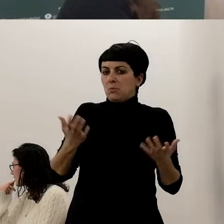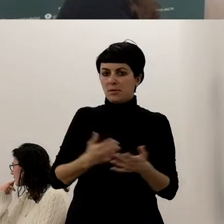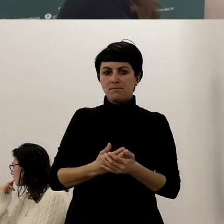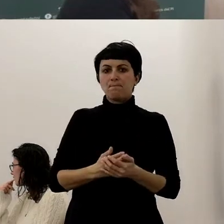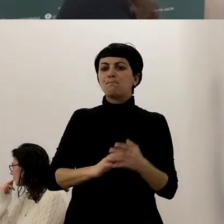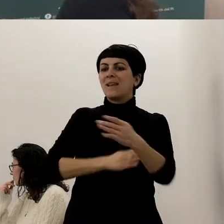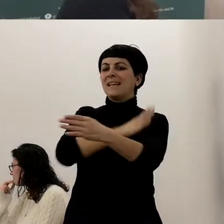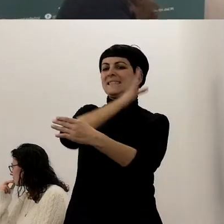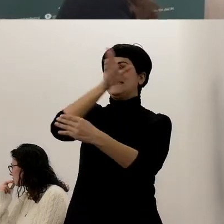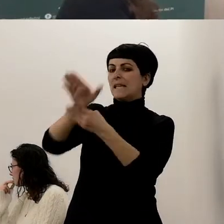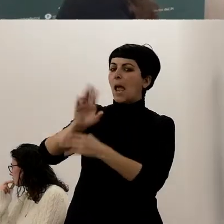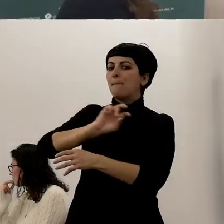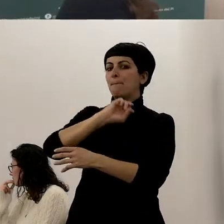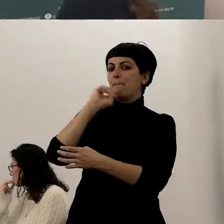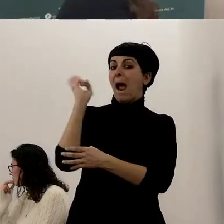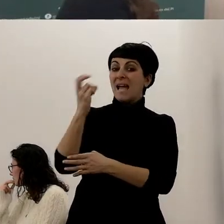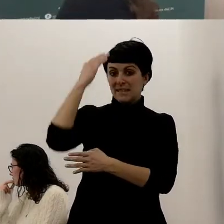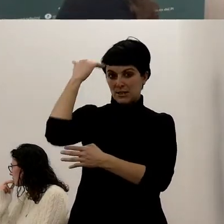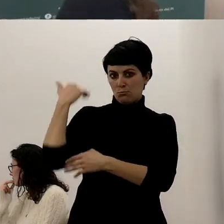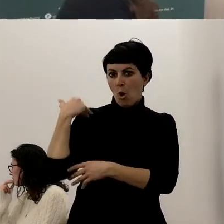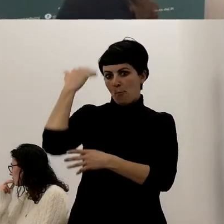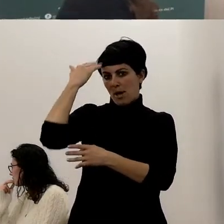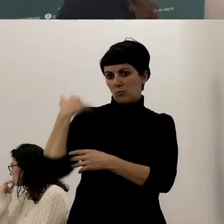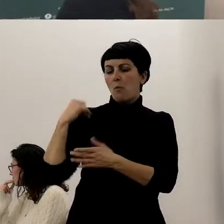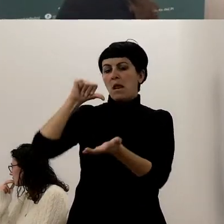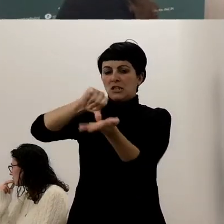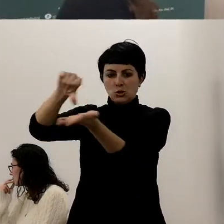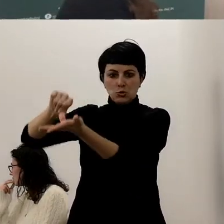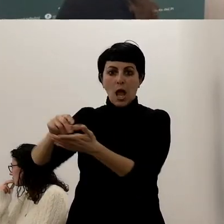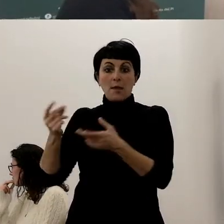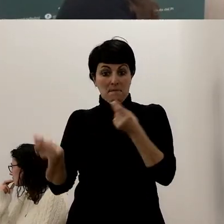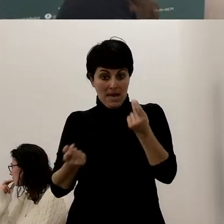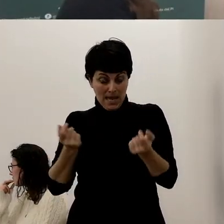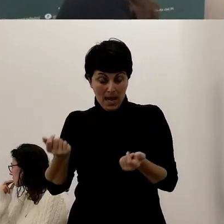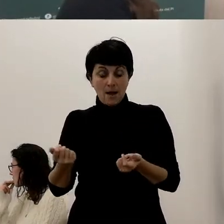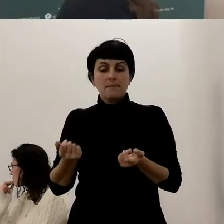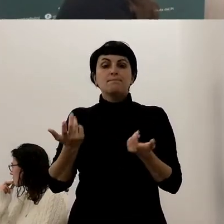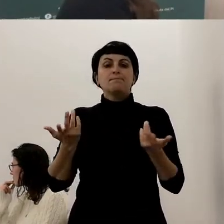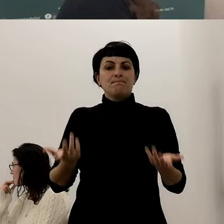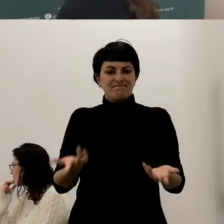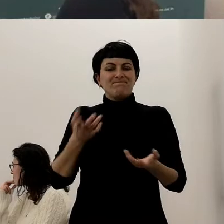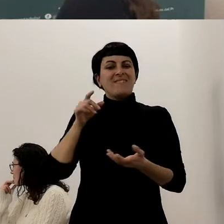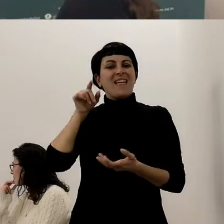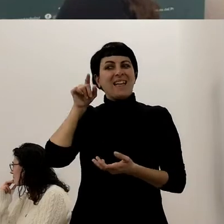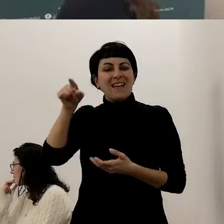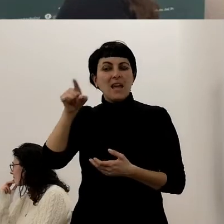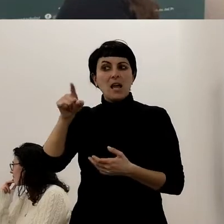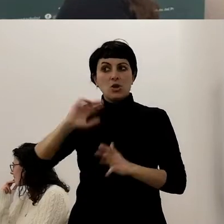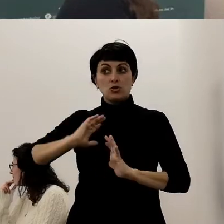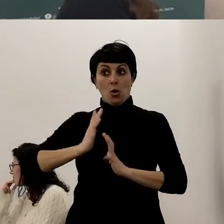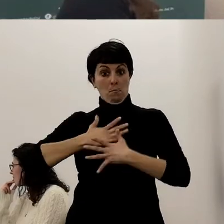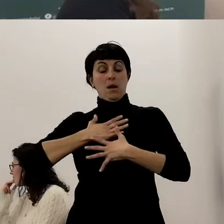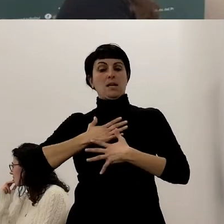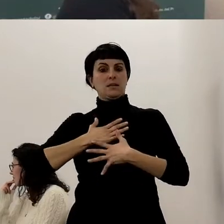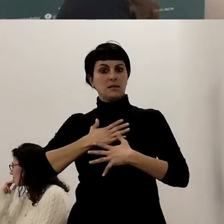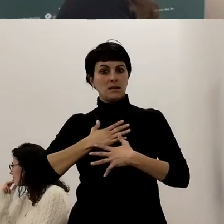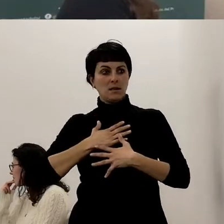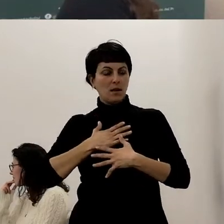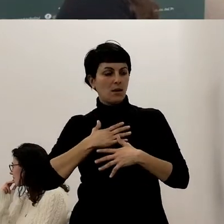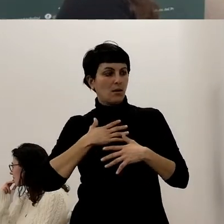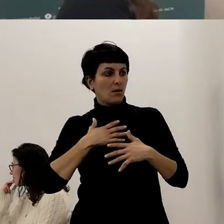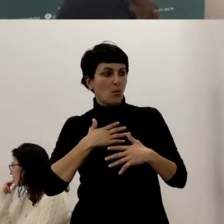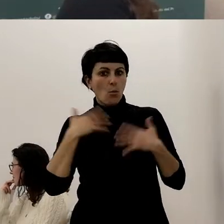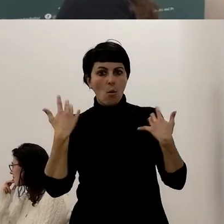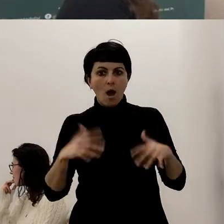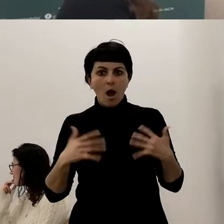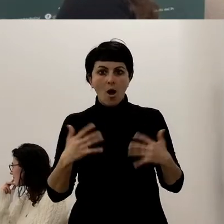a altres pobles o ciutats on ballem, no? Hi ha molt el factor sorpresa de dir,